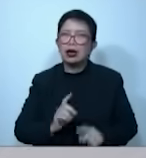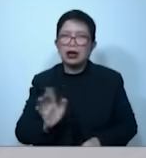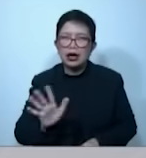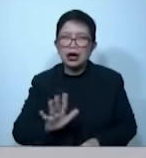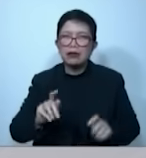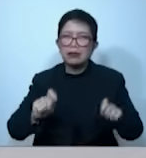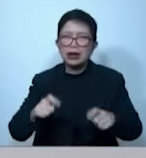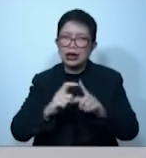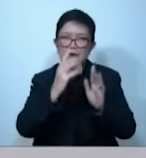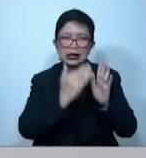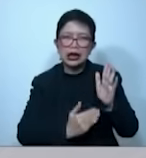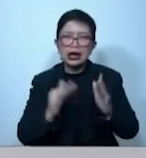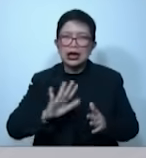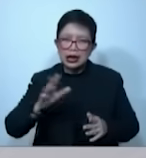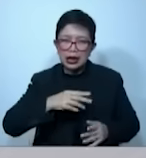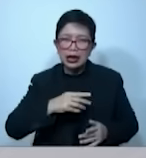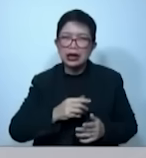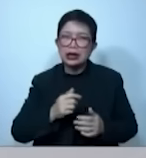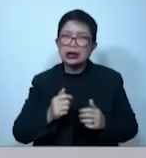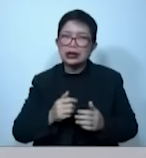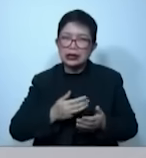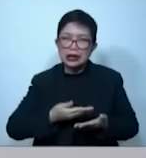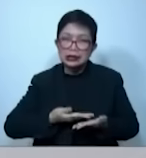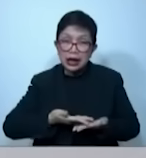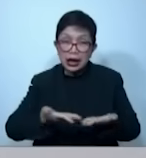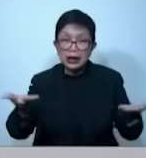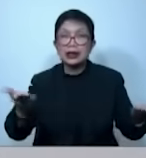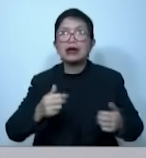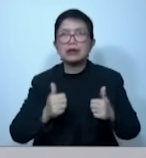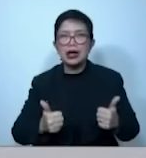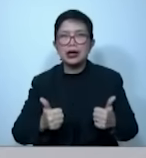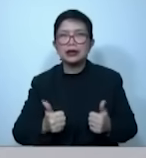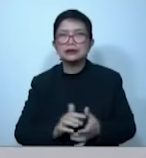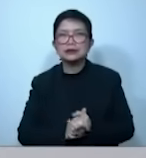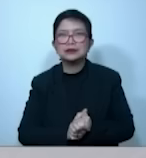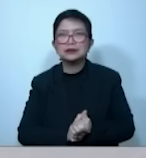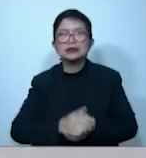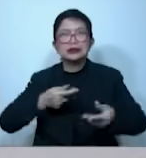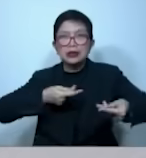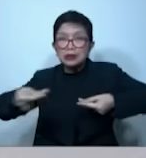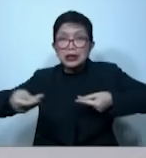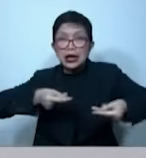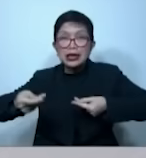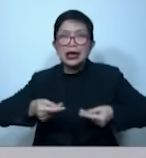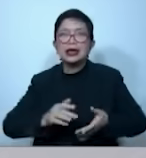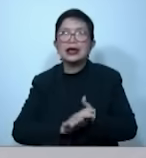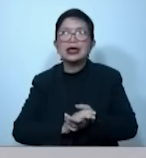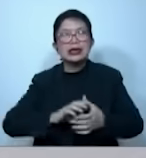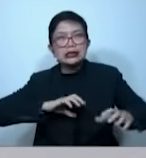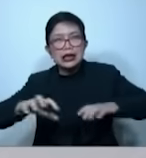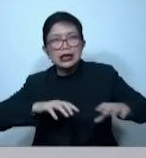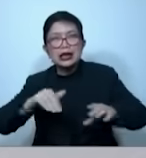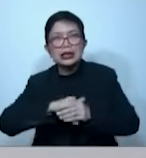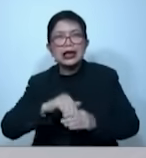pakai itu maka enggak akan ada langkah yang benar dan ini kemudian saya teruskan Pak bagaimana pengendalian itu dikerjakan untuk Dalam